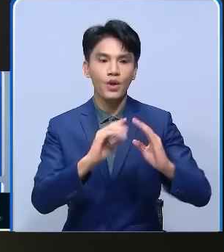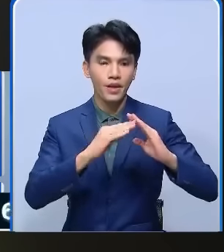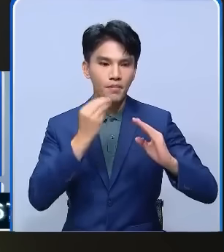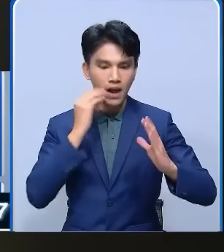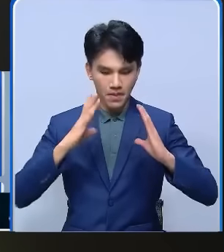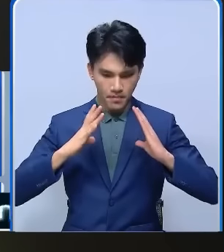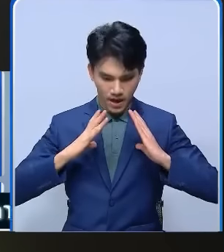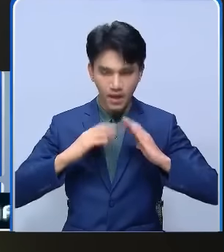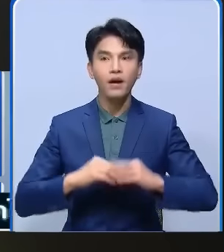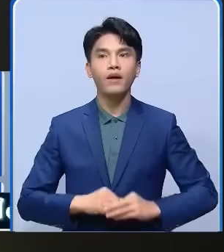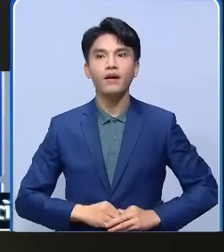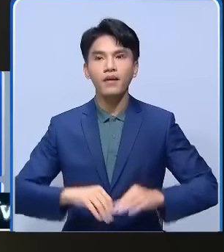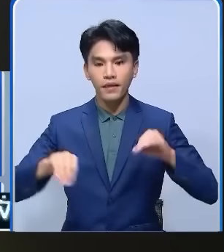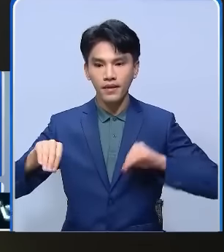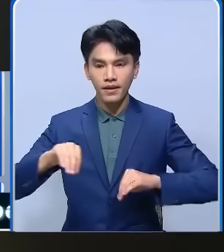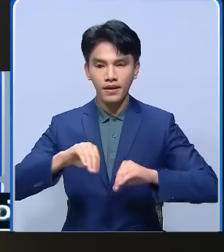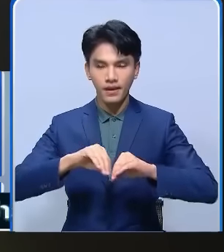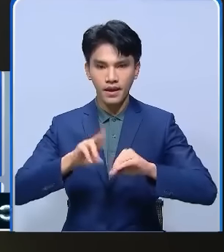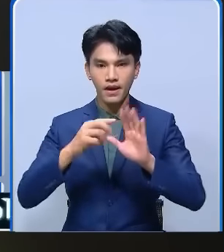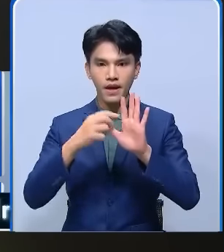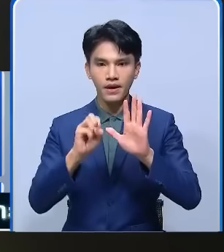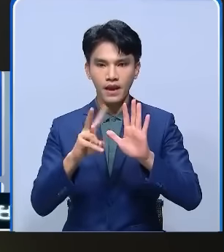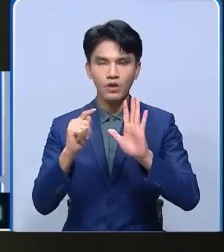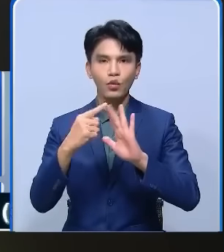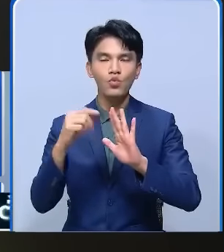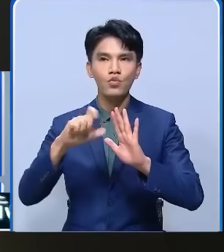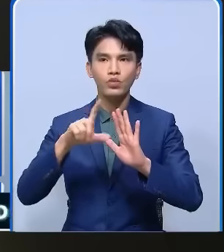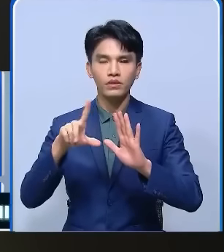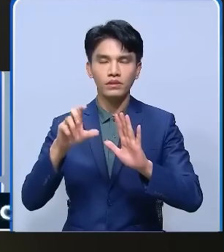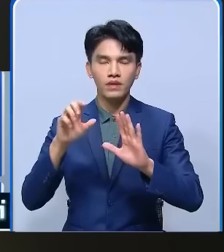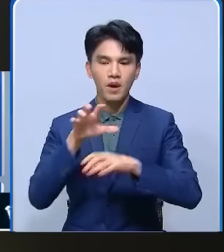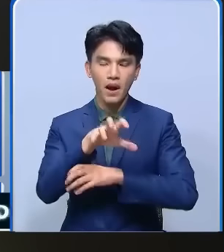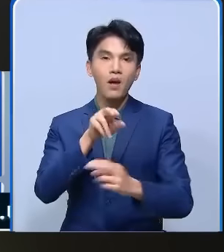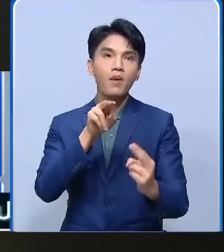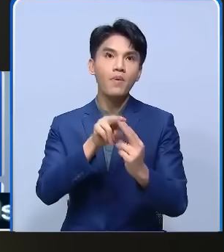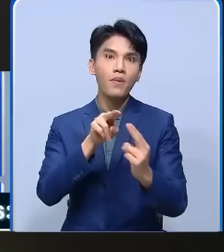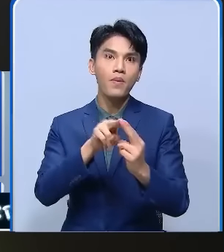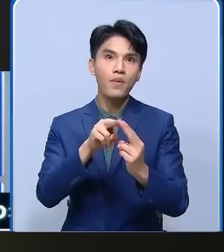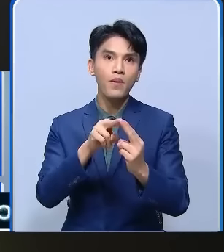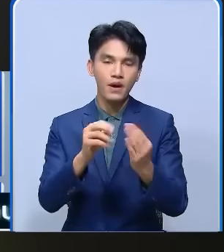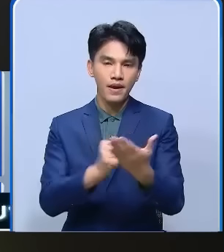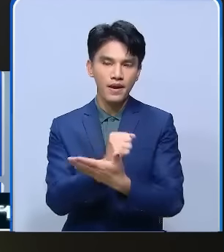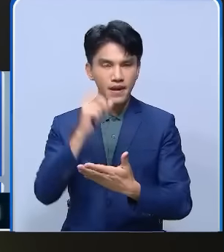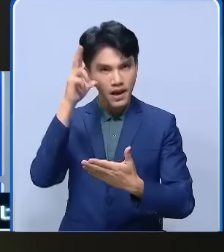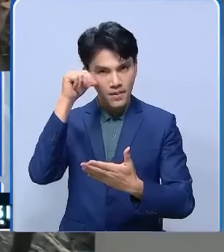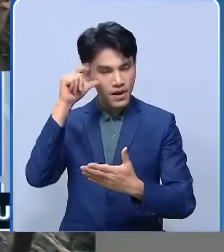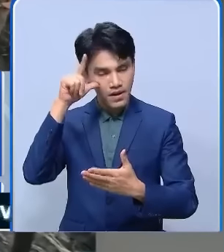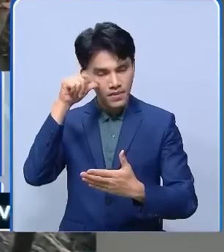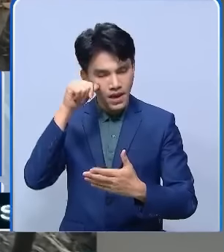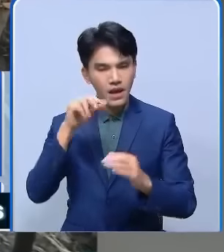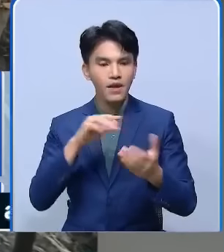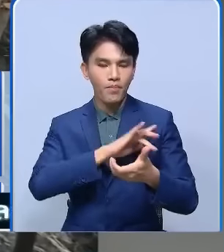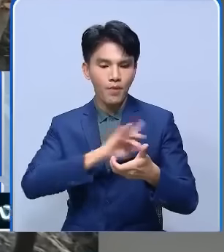บังซีดที่แถวๆราชอุทิศเขตมีนบุรีก่อนที่จะให้บังซีดข่มขืนกระทำชำเราแลกกับยาบ้าโดยมีแม่เนี่ยนั่งเล่น